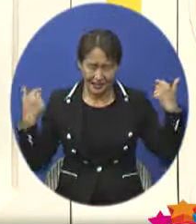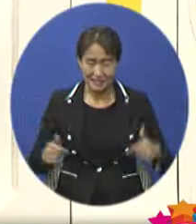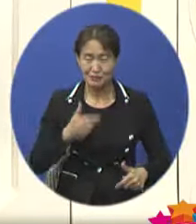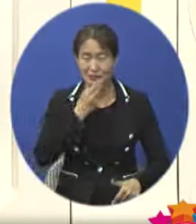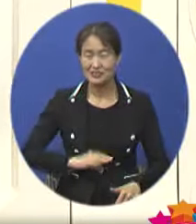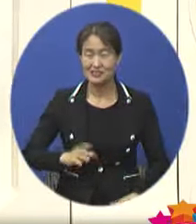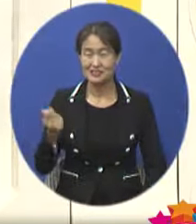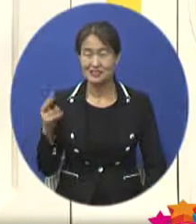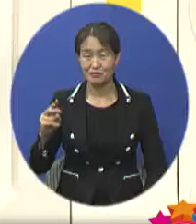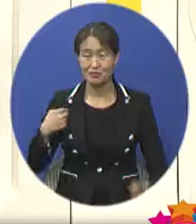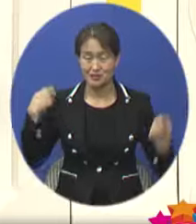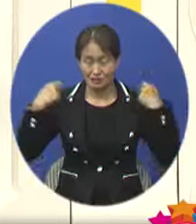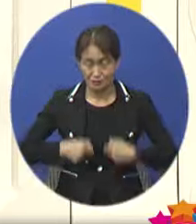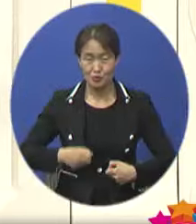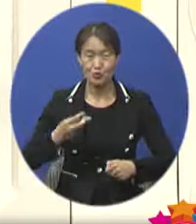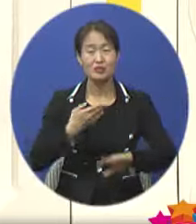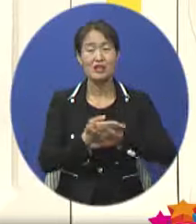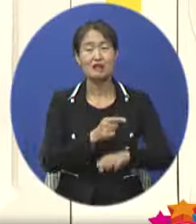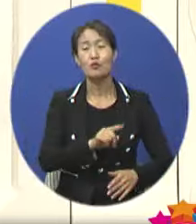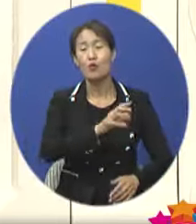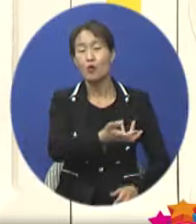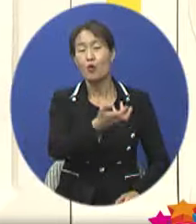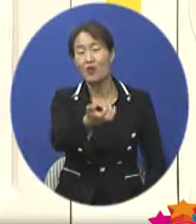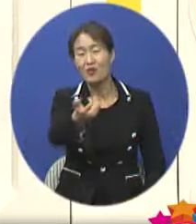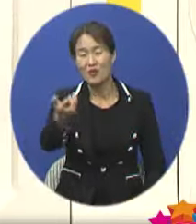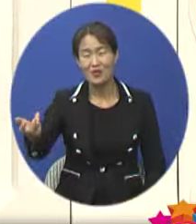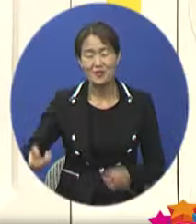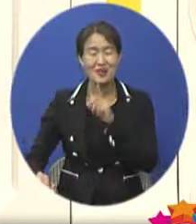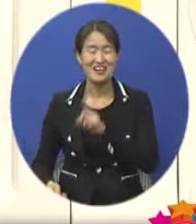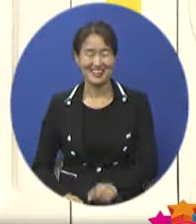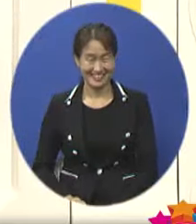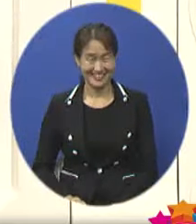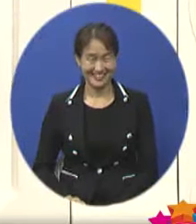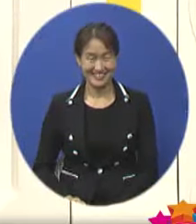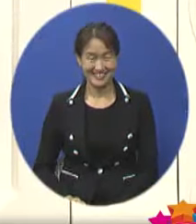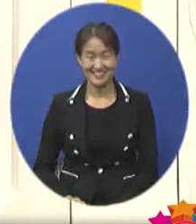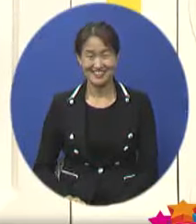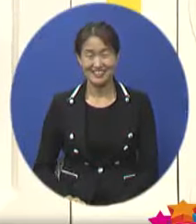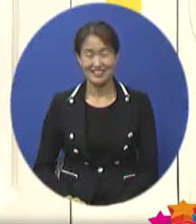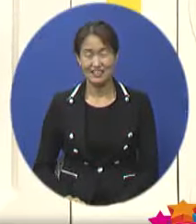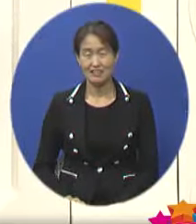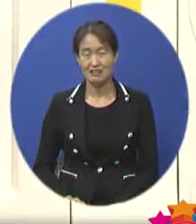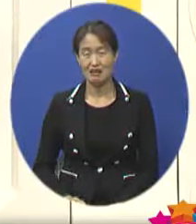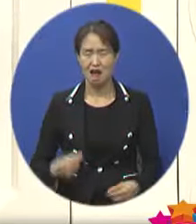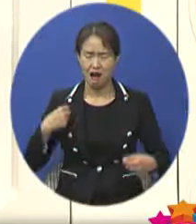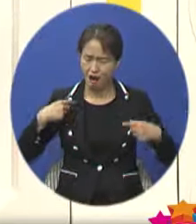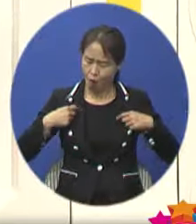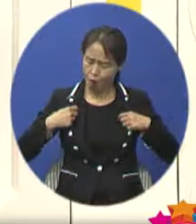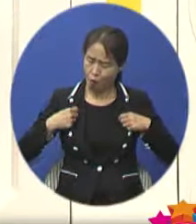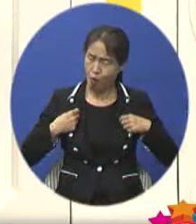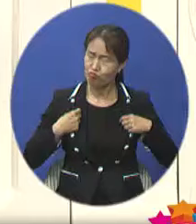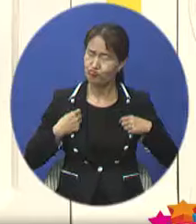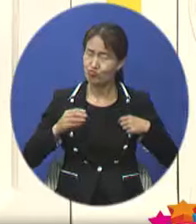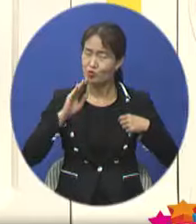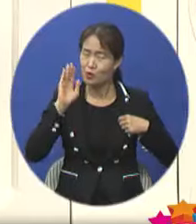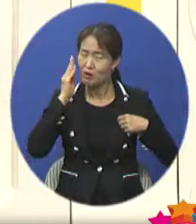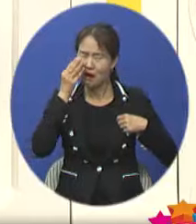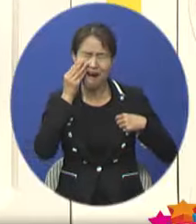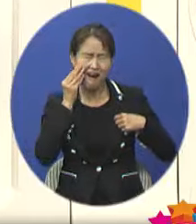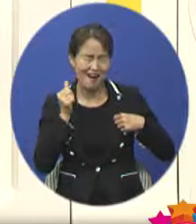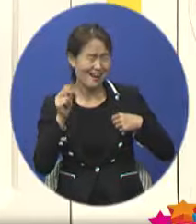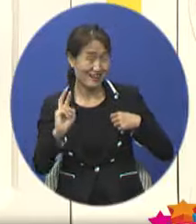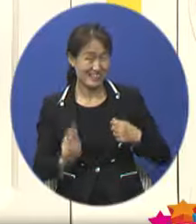입고 다른 프로에 가서 또 입고 또 다른 프로에 가 있고 또 다른 프로가 있고. 네. 그러니까 저 패션이 자주 바뀌신 게 요즘에 잘 나가니까